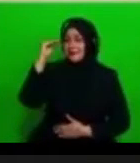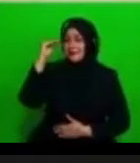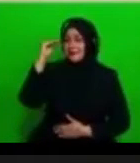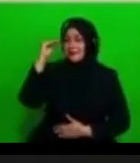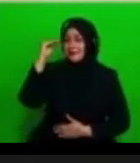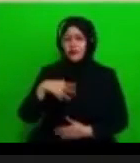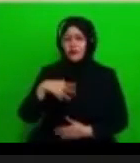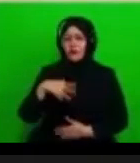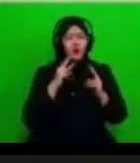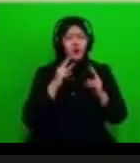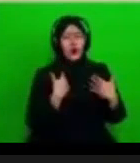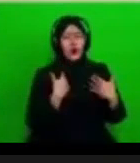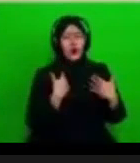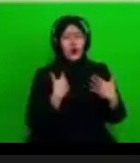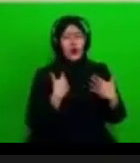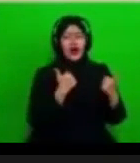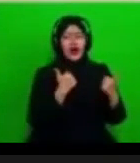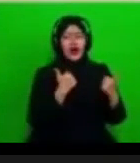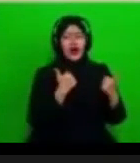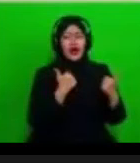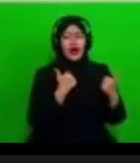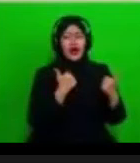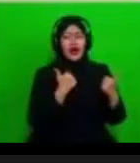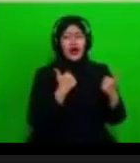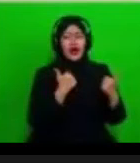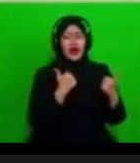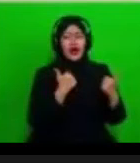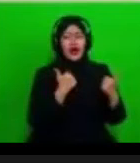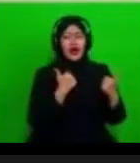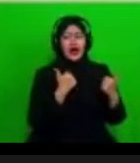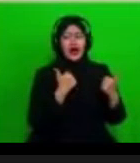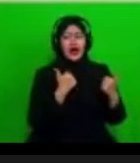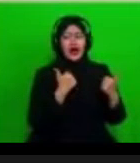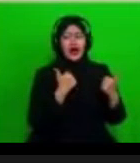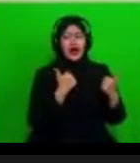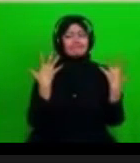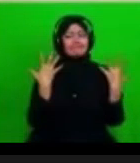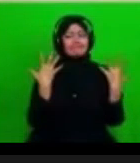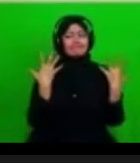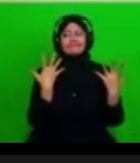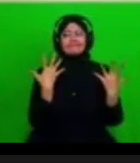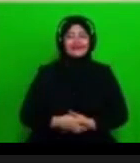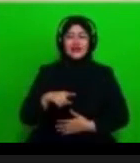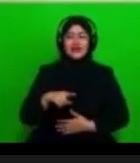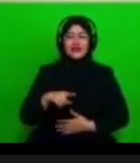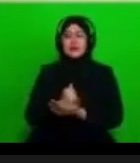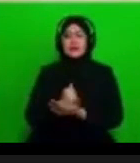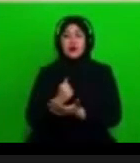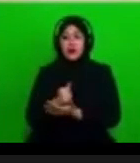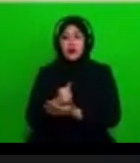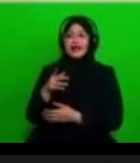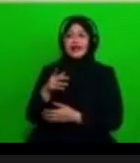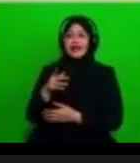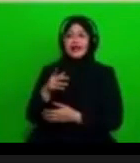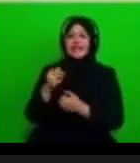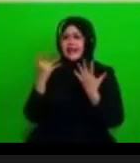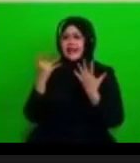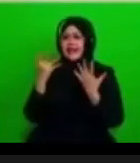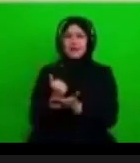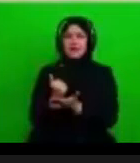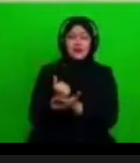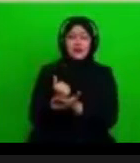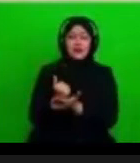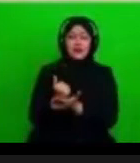adanya. Benar, kita harus tetap semangat dong supaya semuanya itu senang ya. Siap Ibu. Iya, siap